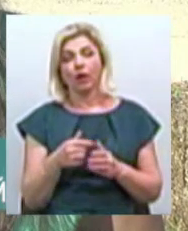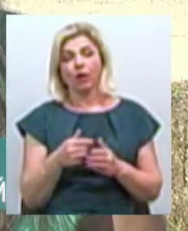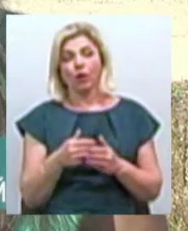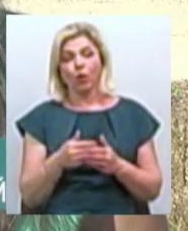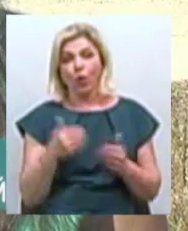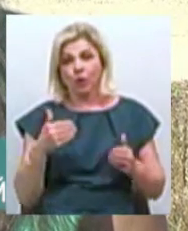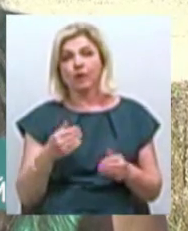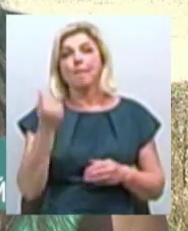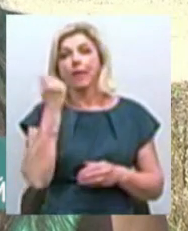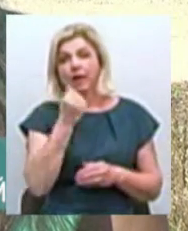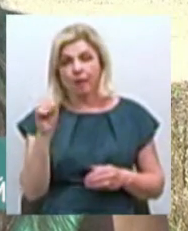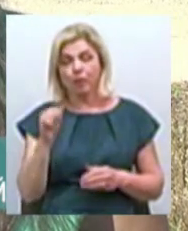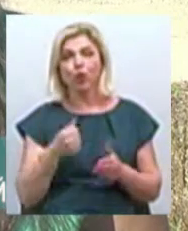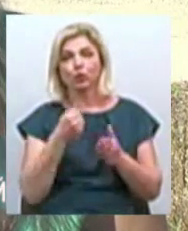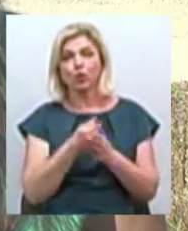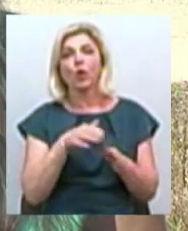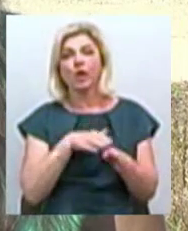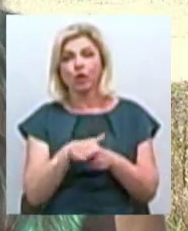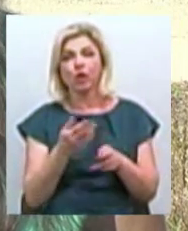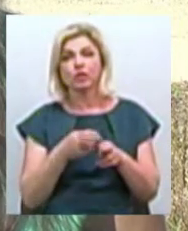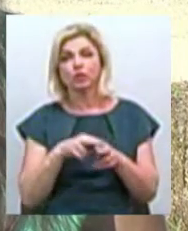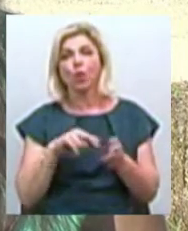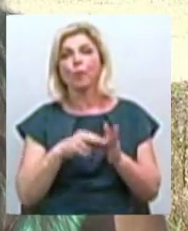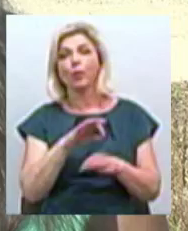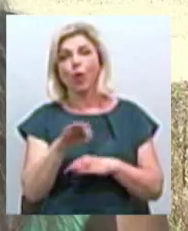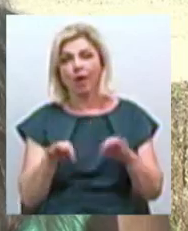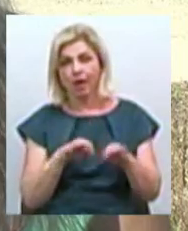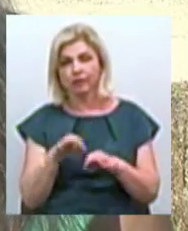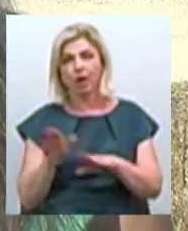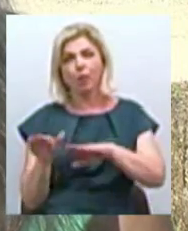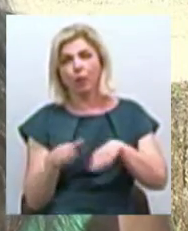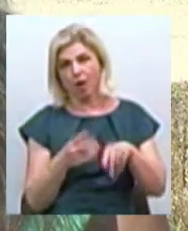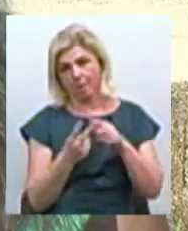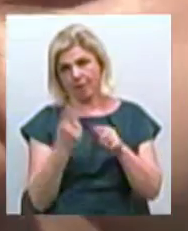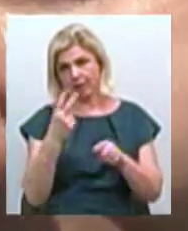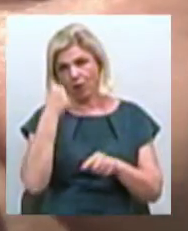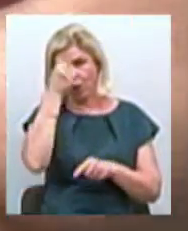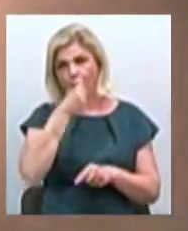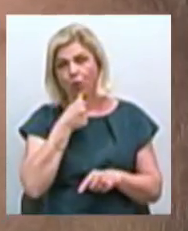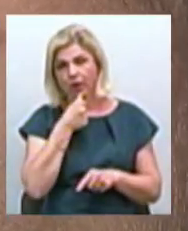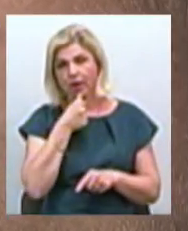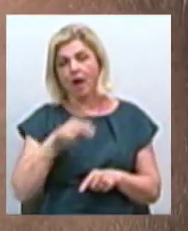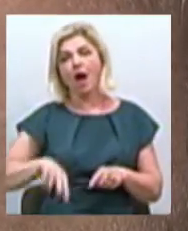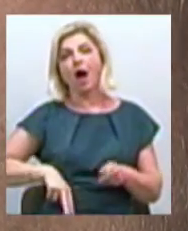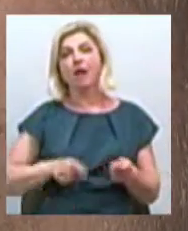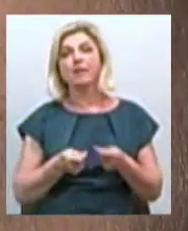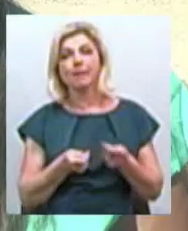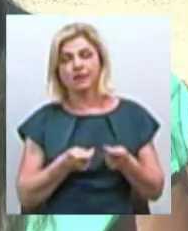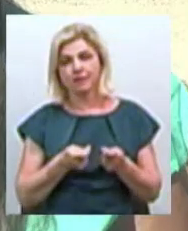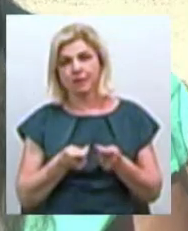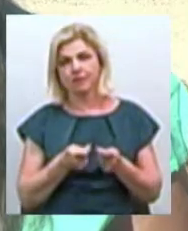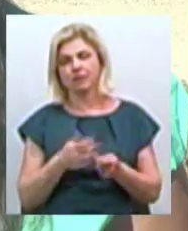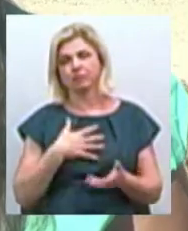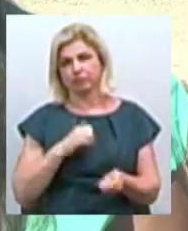перемоги його до реалізації цього проєкту минуло майже в 2,5 роки. Адміністрація на